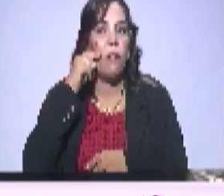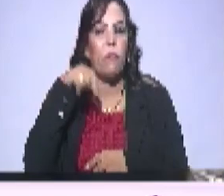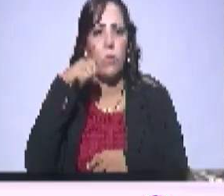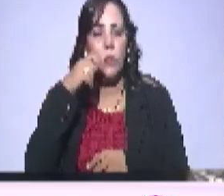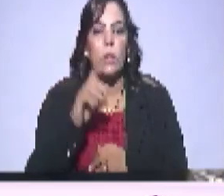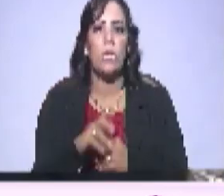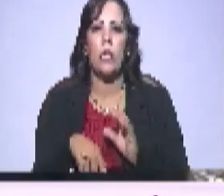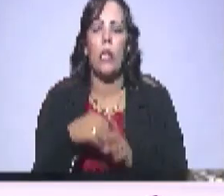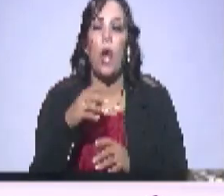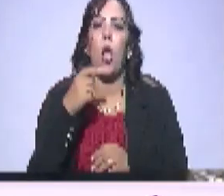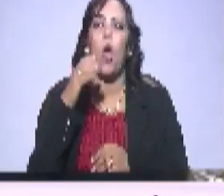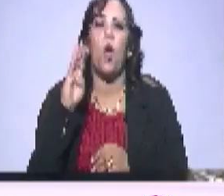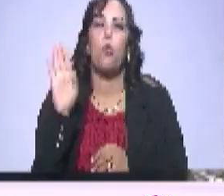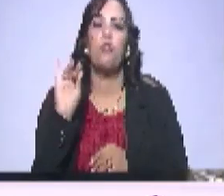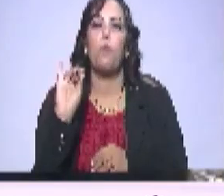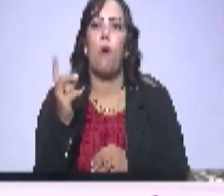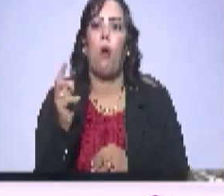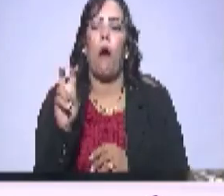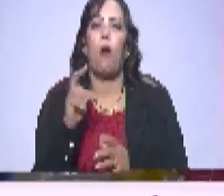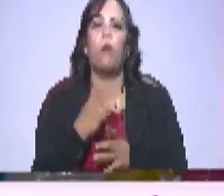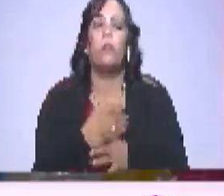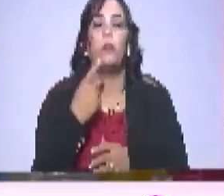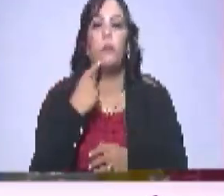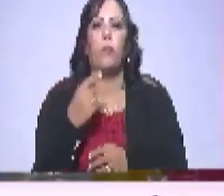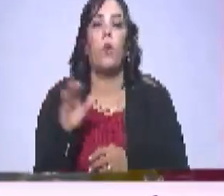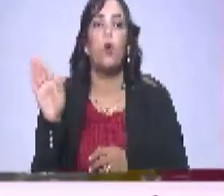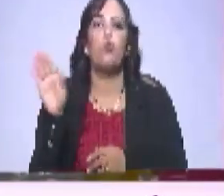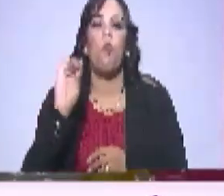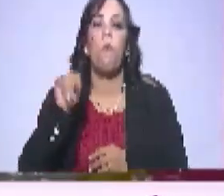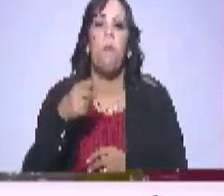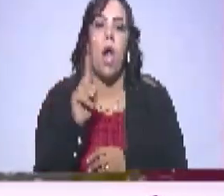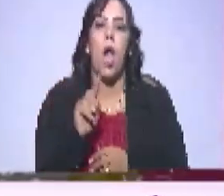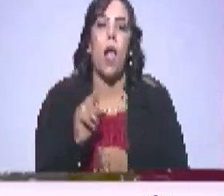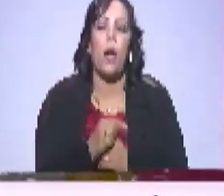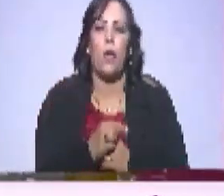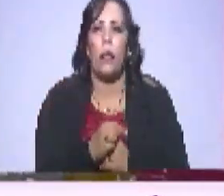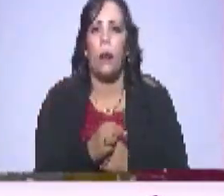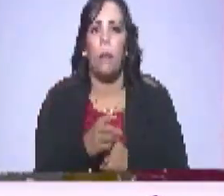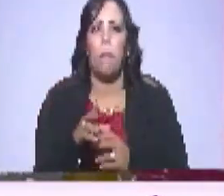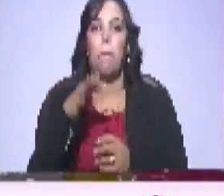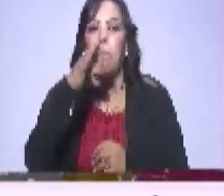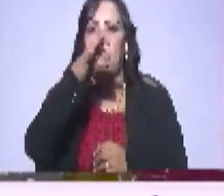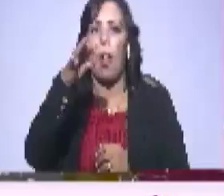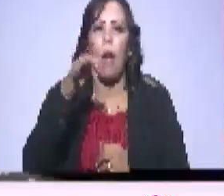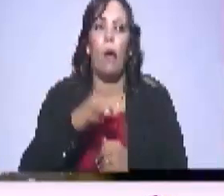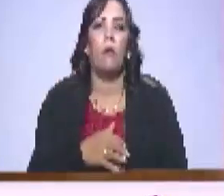كمون، شويه سماء، دي بنزود عليها شويه سماء، شويه ملح،